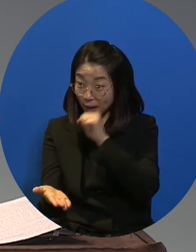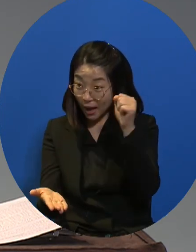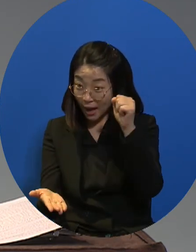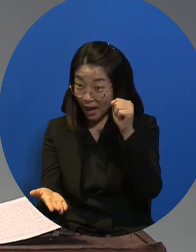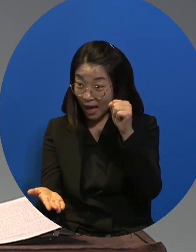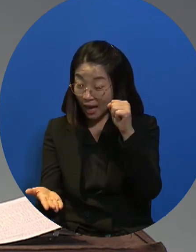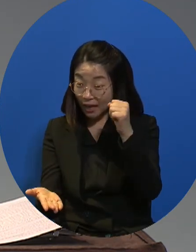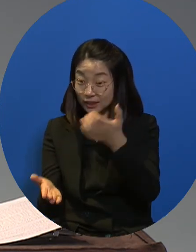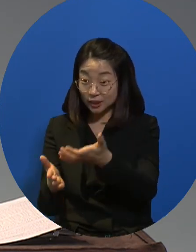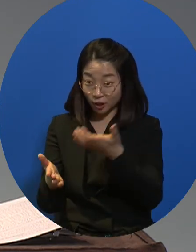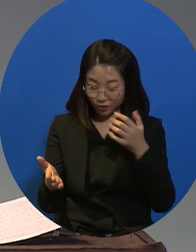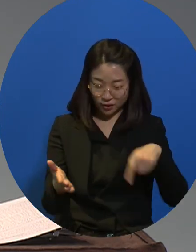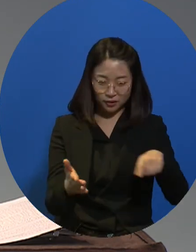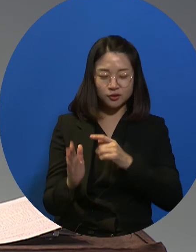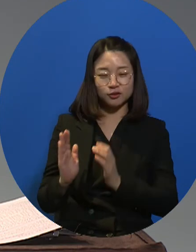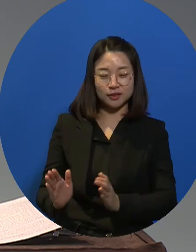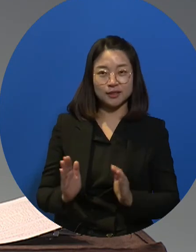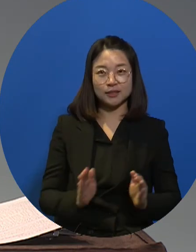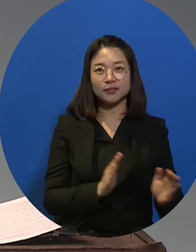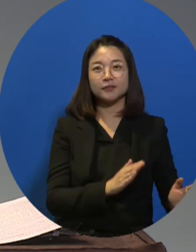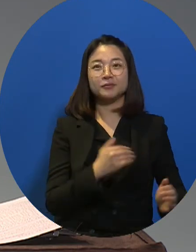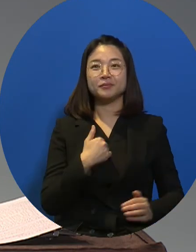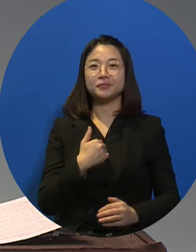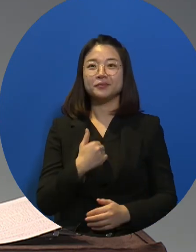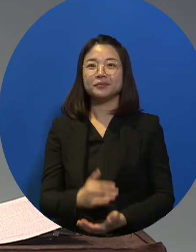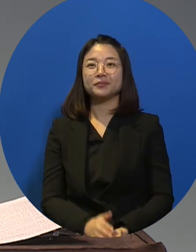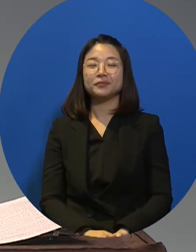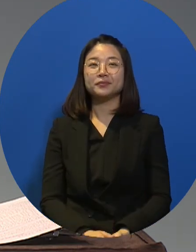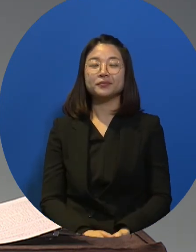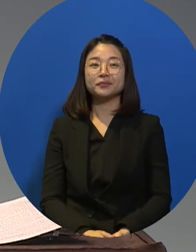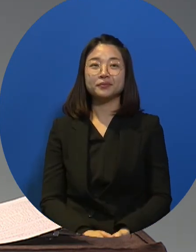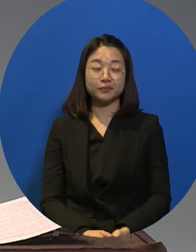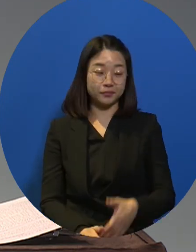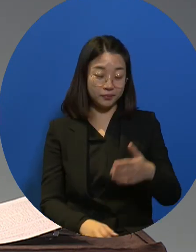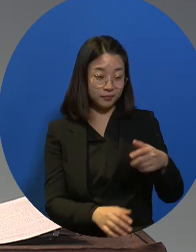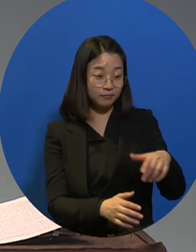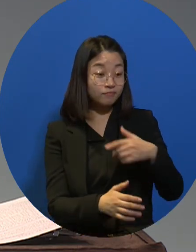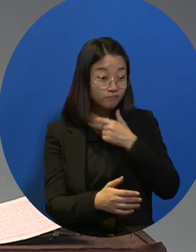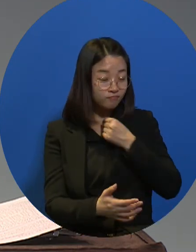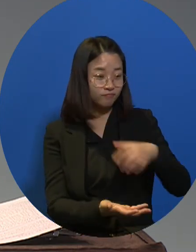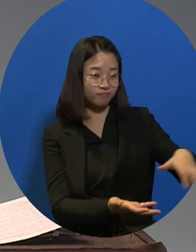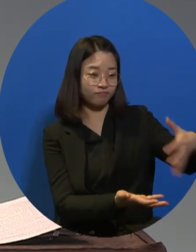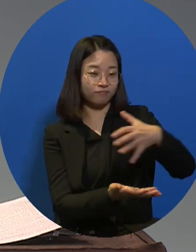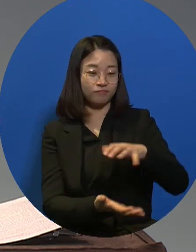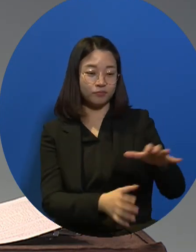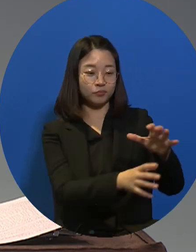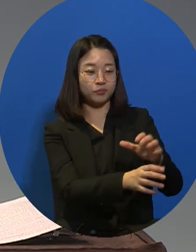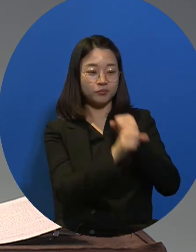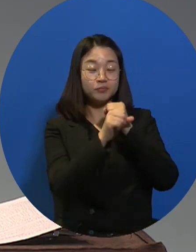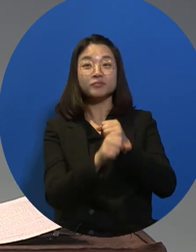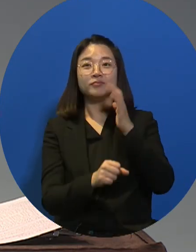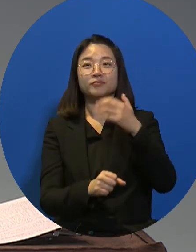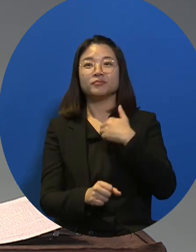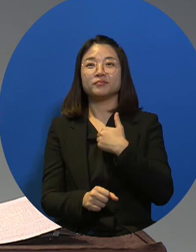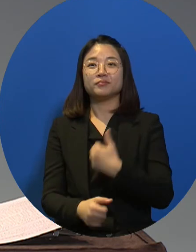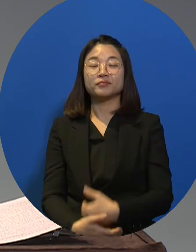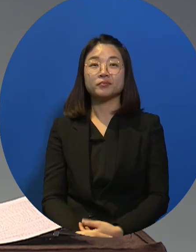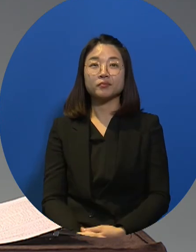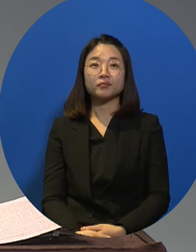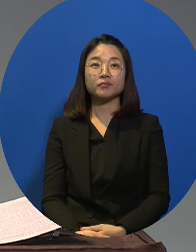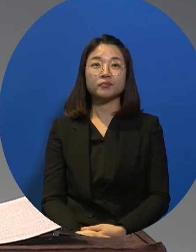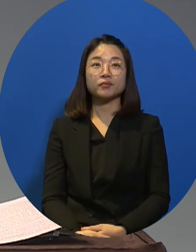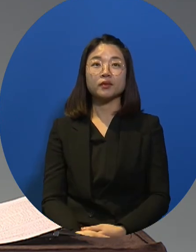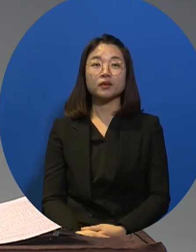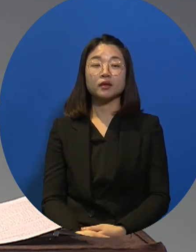될지를 정리를 하고 또 결론을 모아야 되지 않을까 싶습니다. 오늘 말씀은 제가